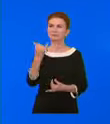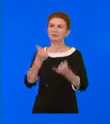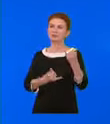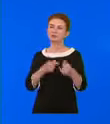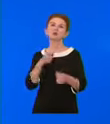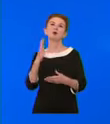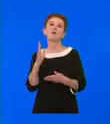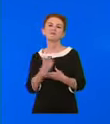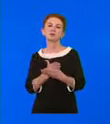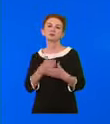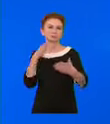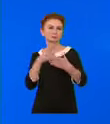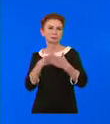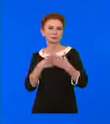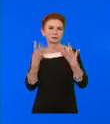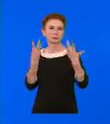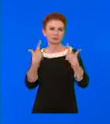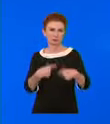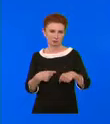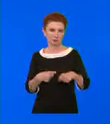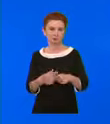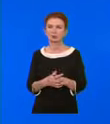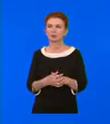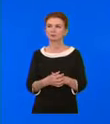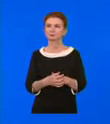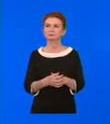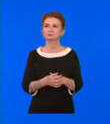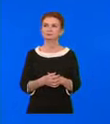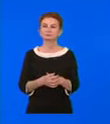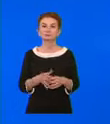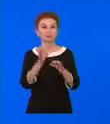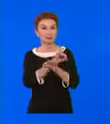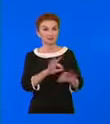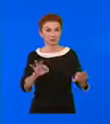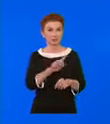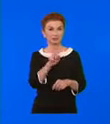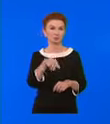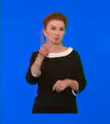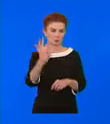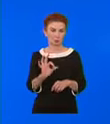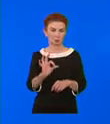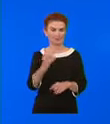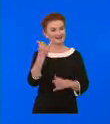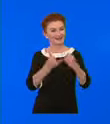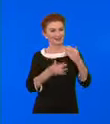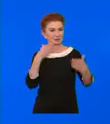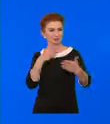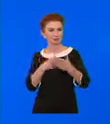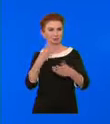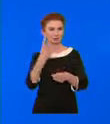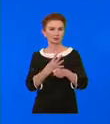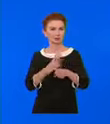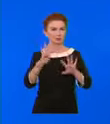do 9 osób, zatrudniające do 9 osób, to zwolnienie z ZUS, a jeśli do